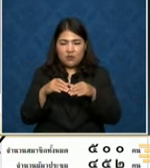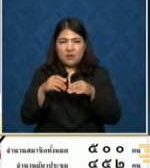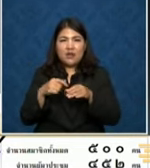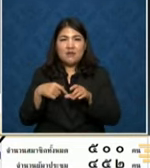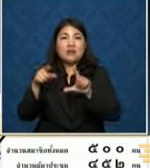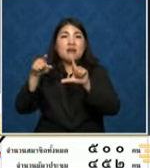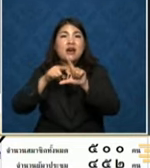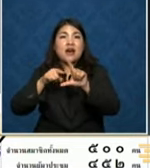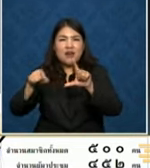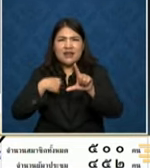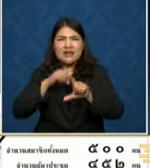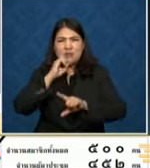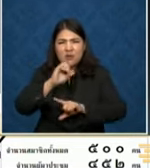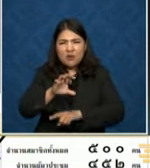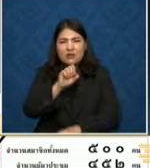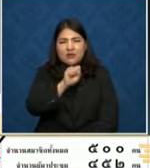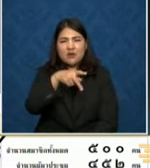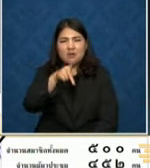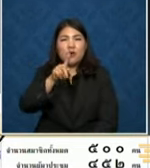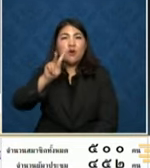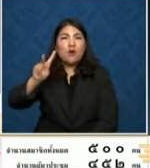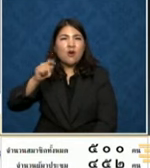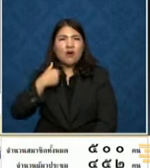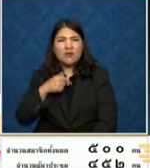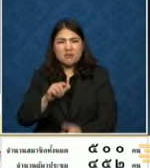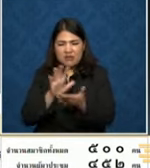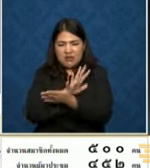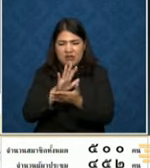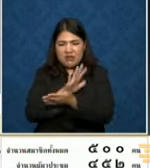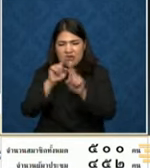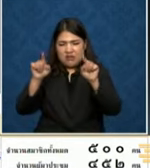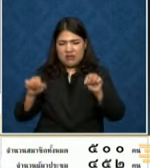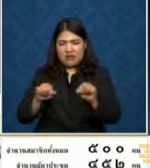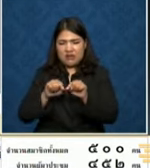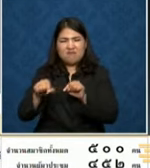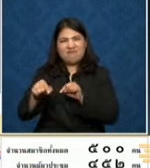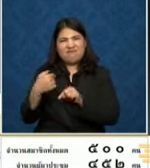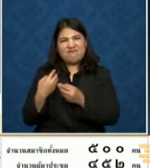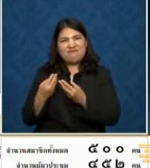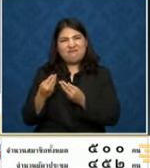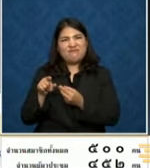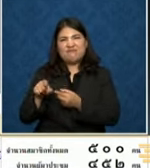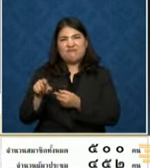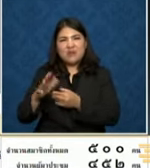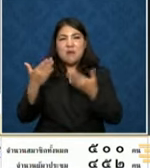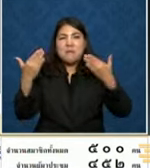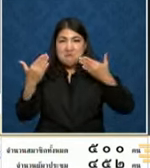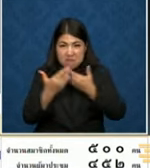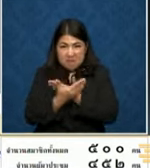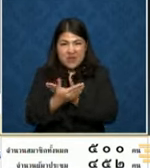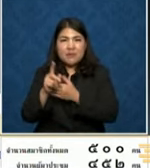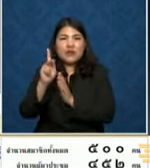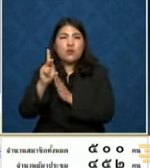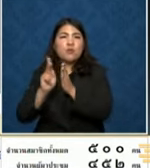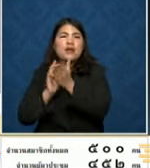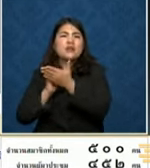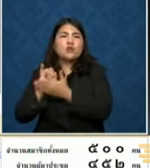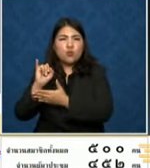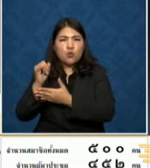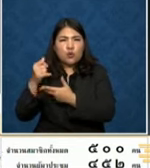ายดีๆเกี่ยวกับการเปลี่ยนสปก.ที่เป็นเอกสารที่มันไม่มีมูลค่าเท่าไหร่ให้เป็นเอกสารสิทธิ์ที่มันถูกต้องเพื่อเ